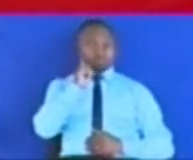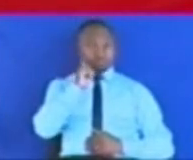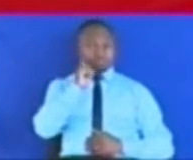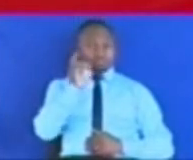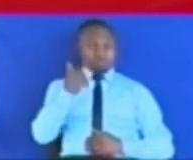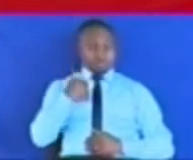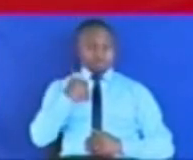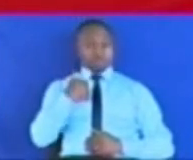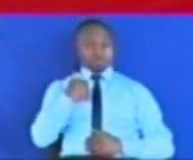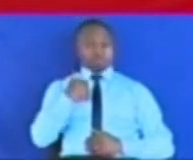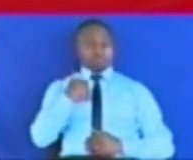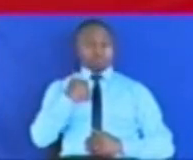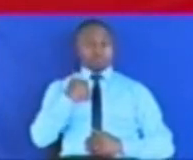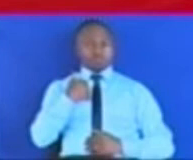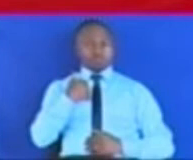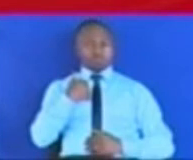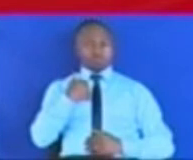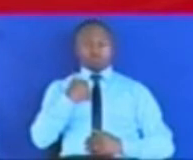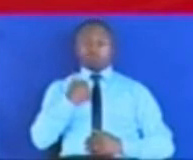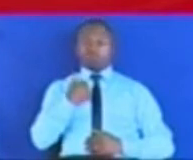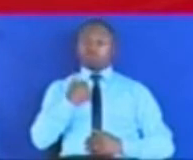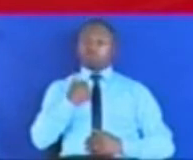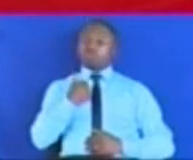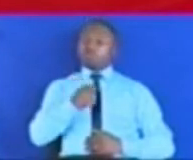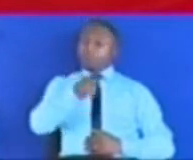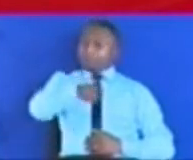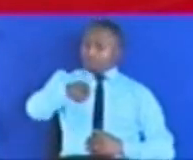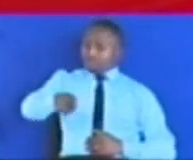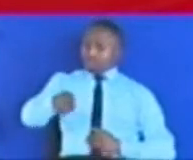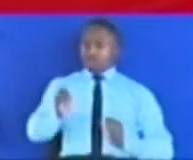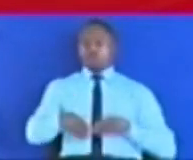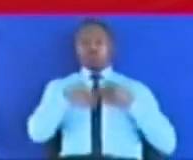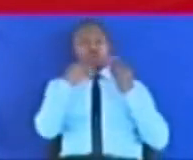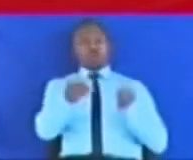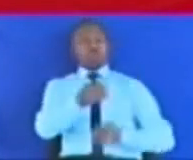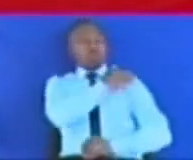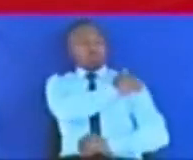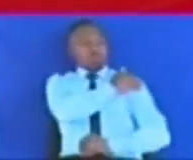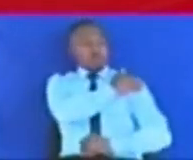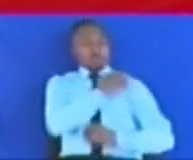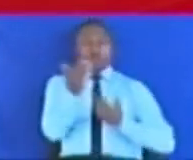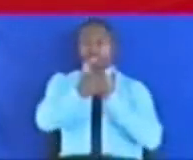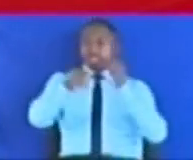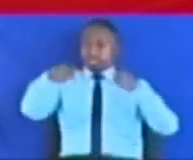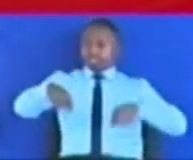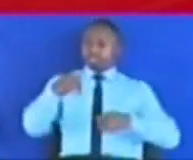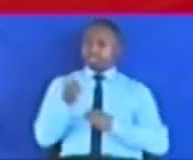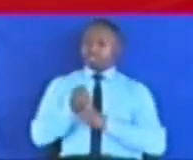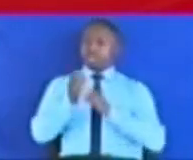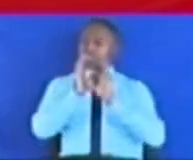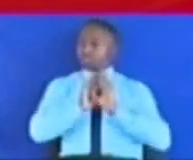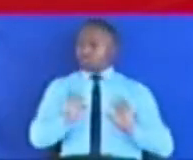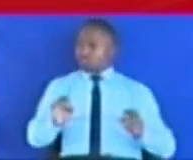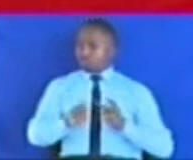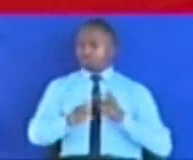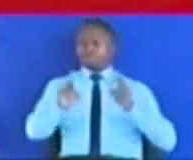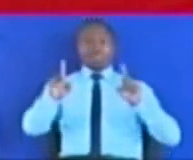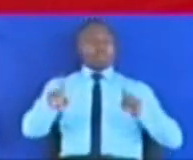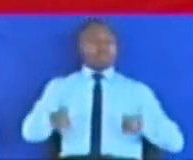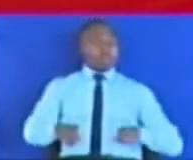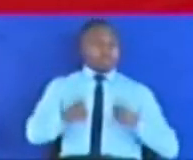watoa huduma wote wa afya hapa nchini kwa kazi nzuri sana wanayoifanya ya kutibu watu wetu na